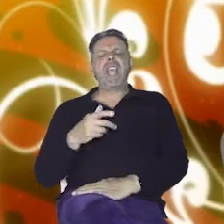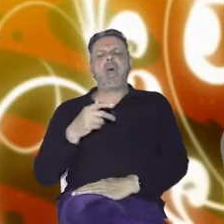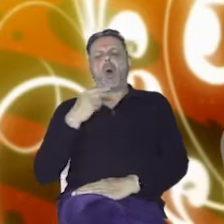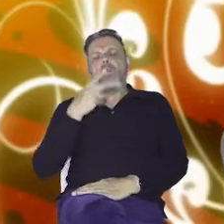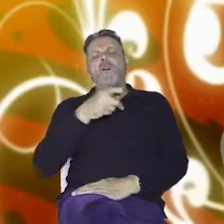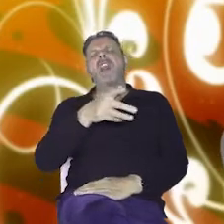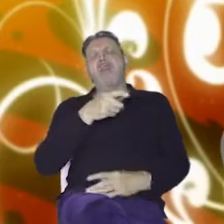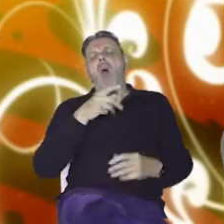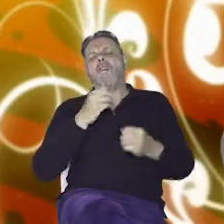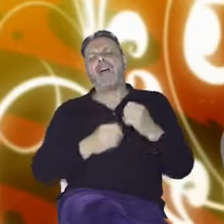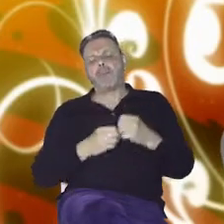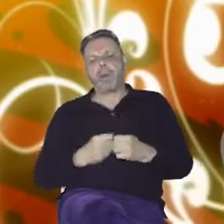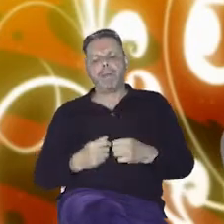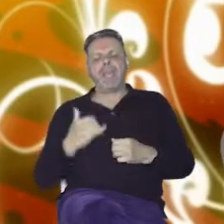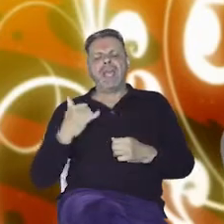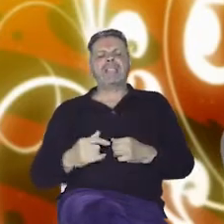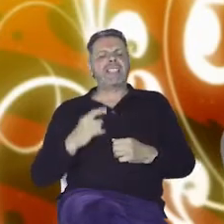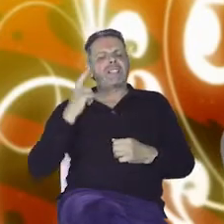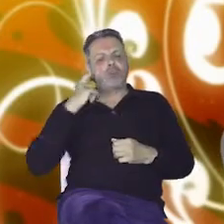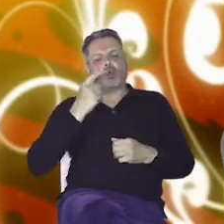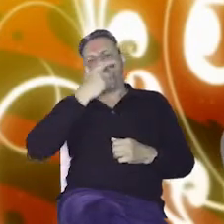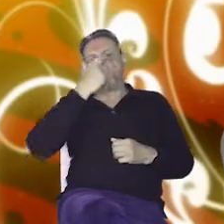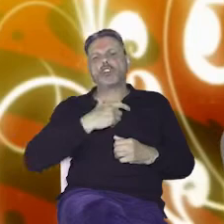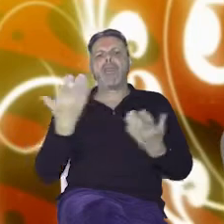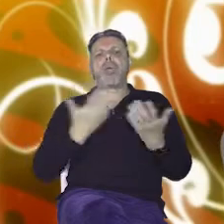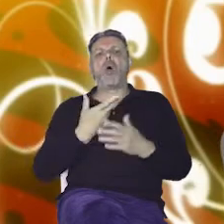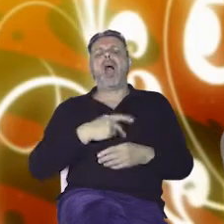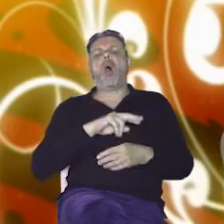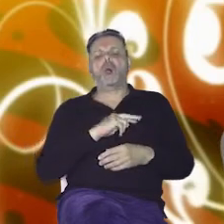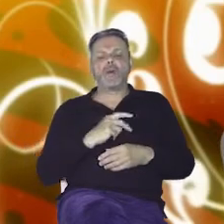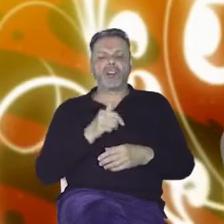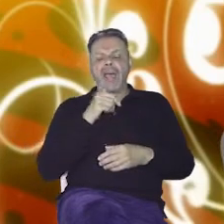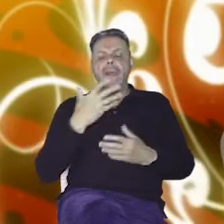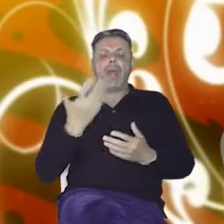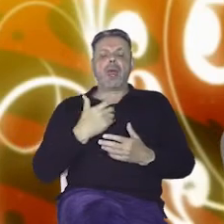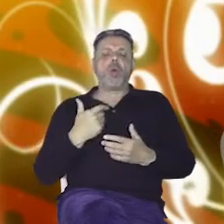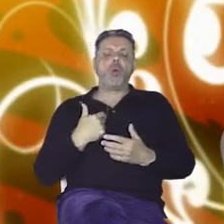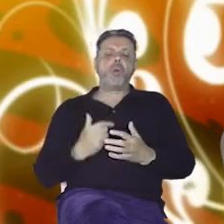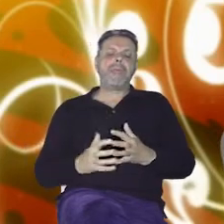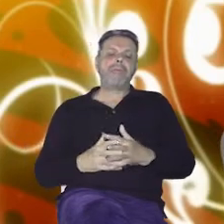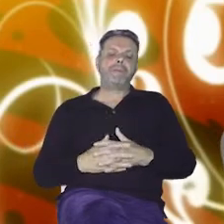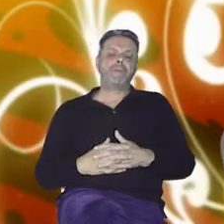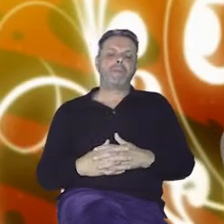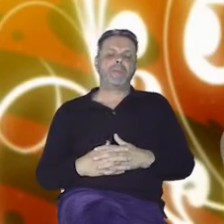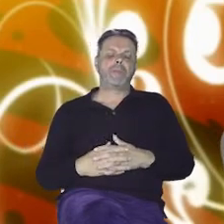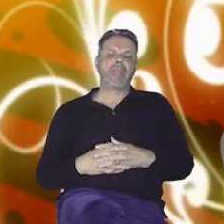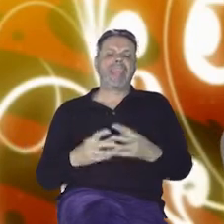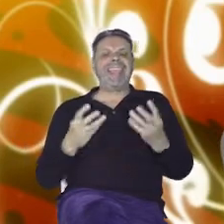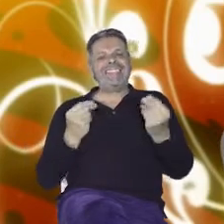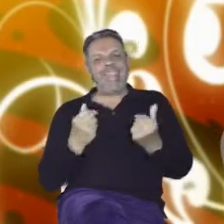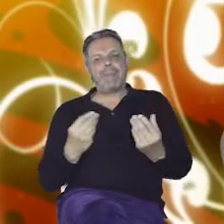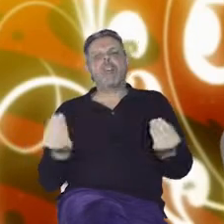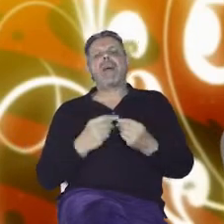ovaj problem. Sad smo čuli od osobe koja je odgovorna i koju mi, ja bih rekla, cijenimo da nam nešto